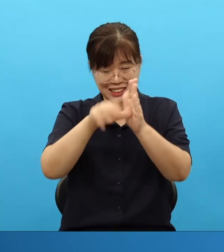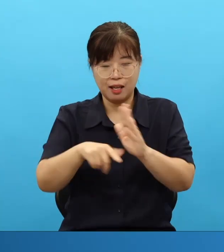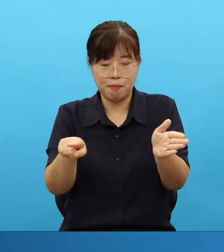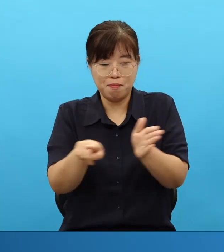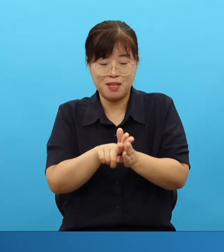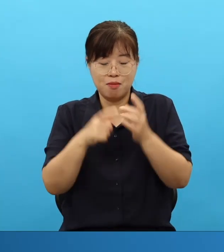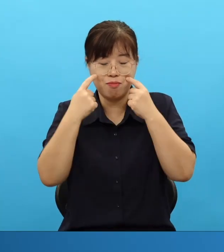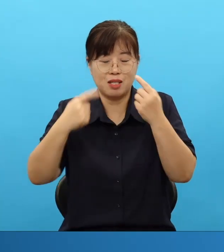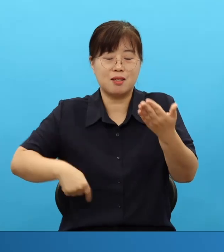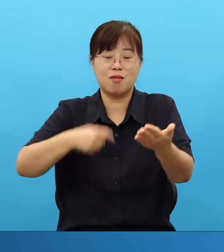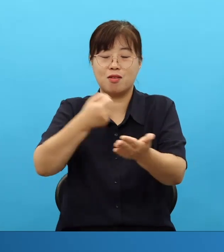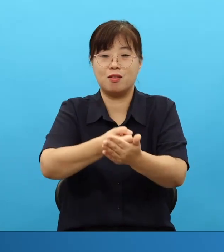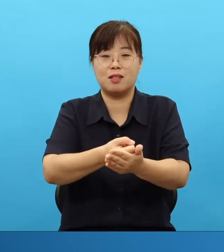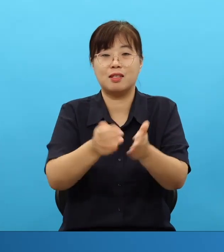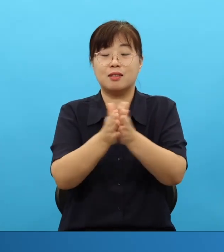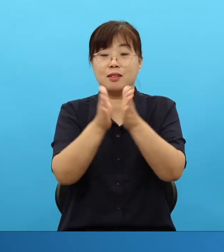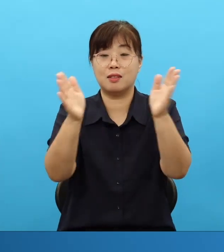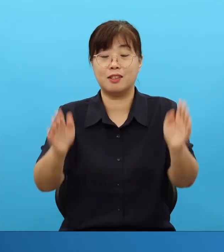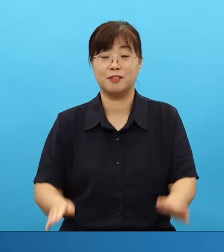여러분은 모든